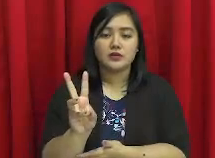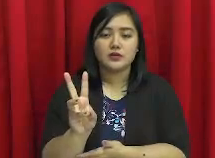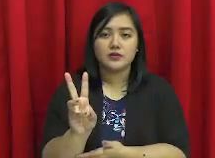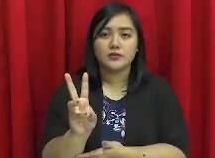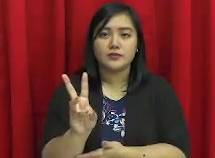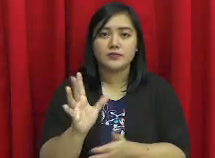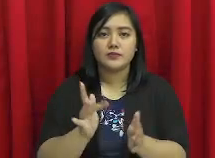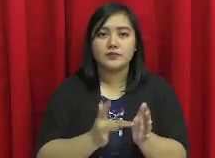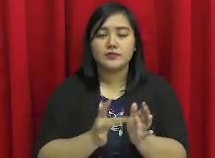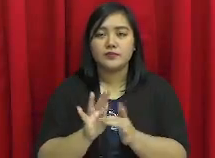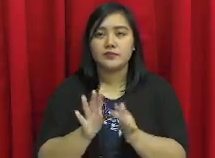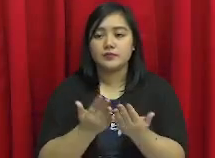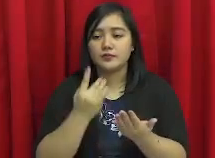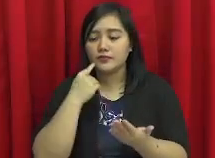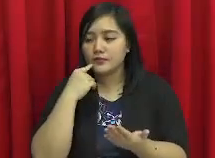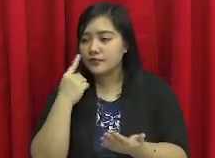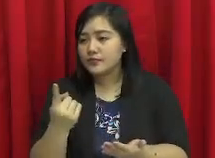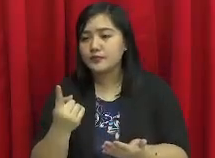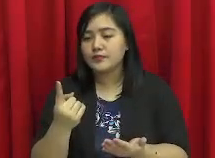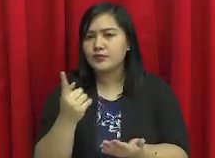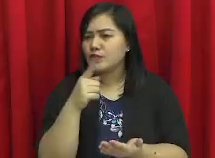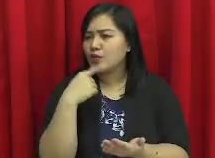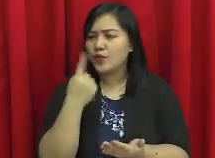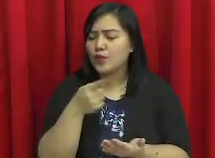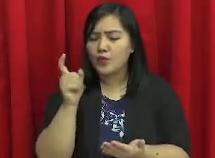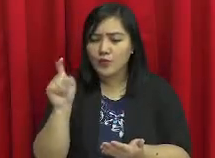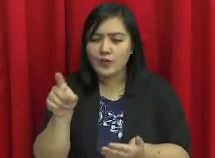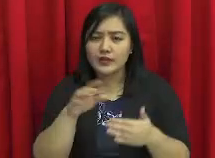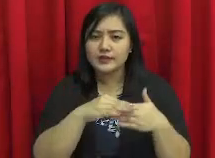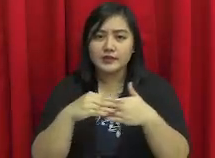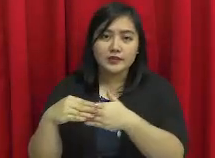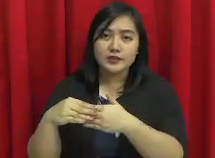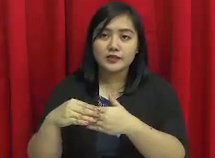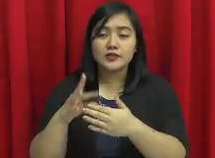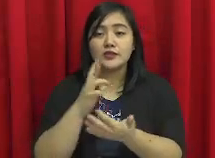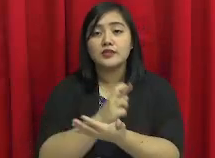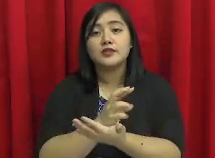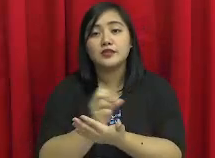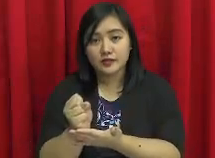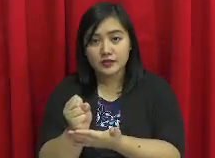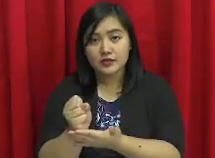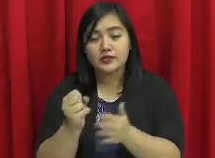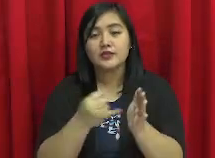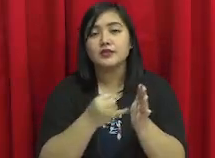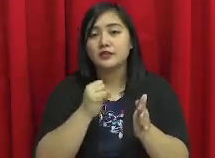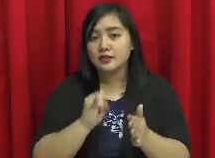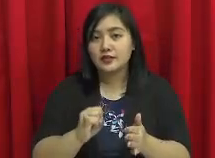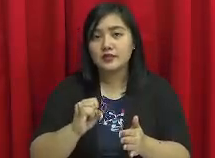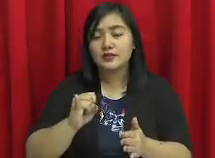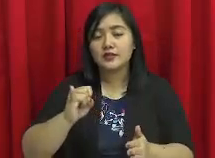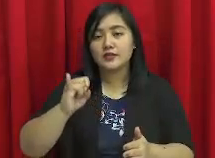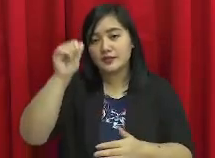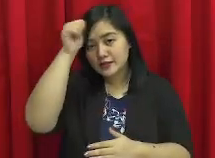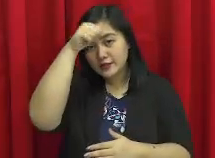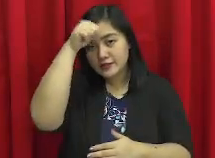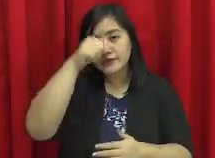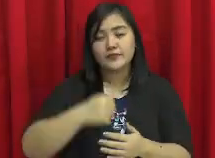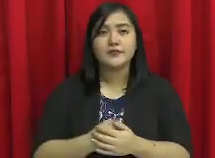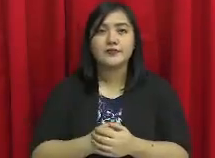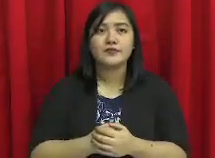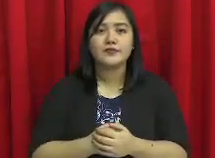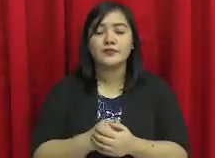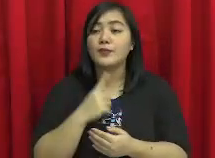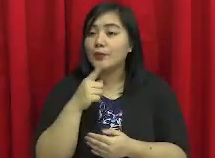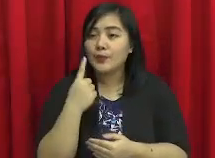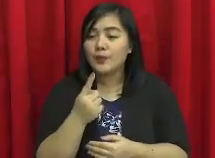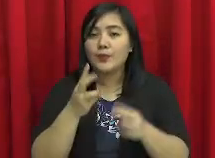inyo. Bakit? Who's supposed to be leading the relationship? Si Adan. Who's supposed to be